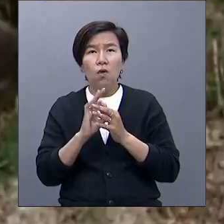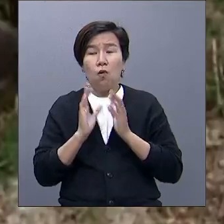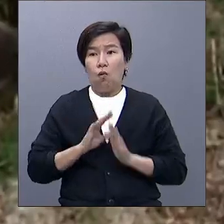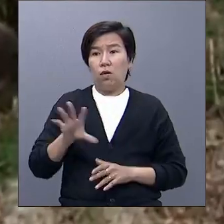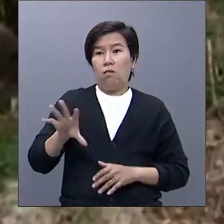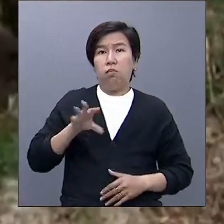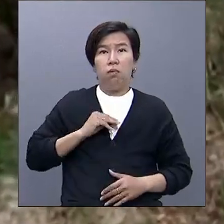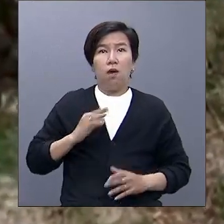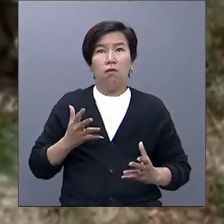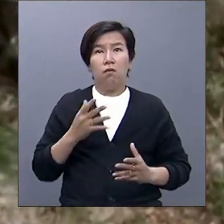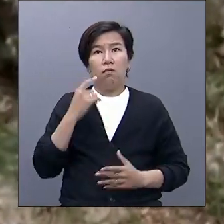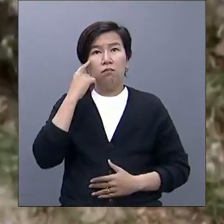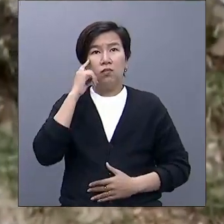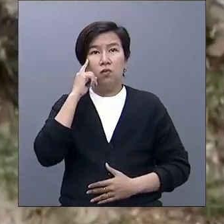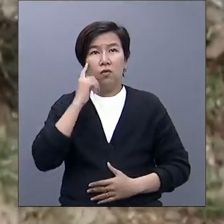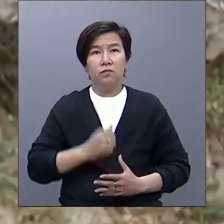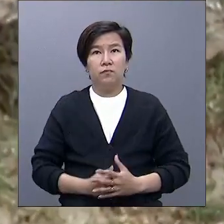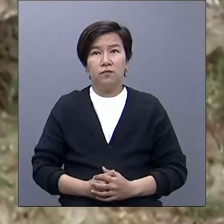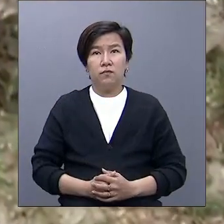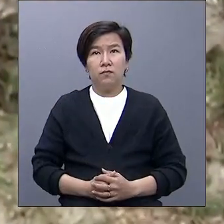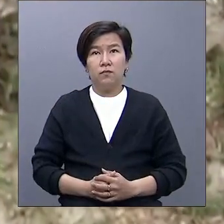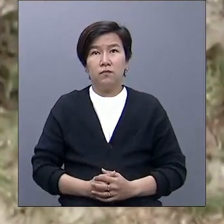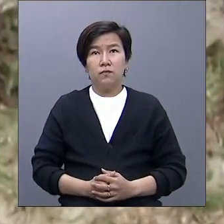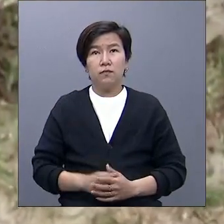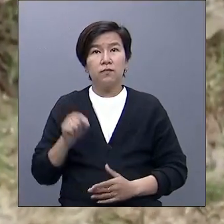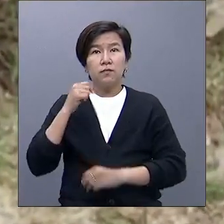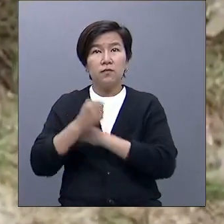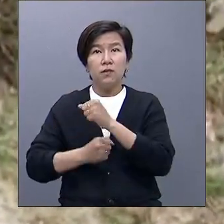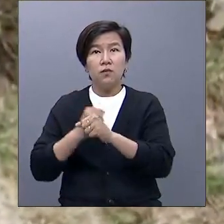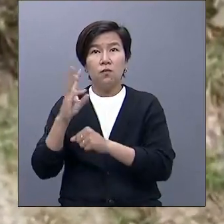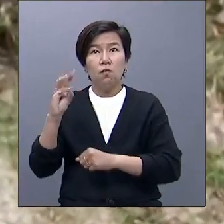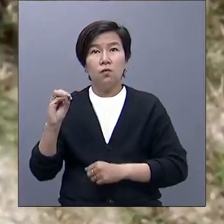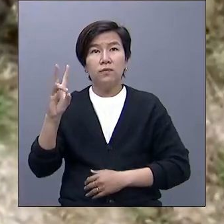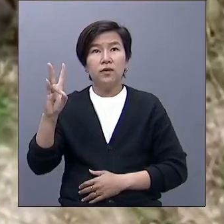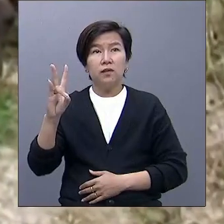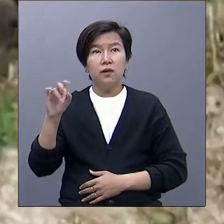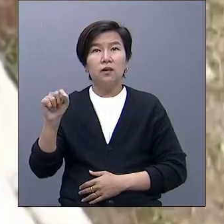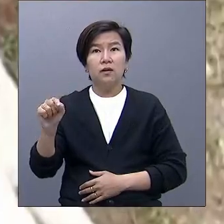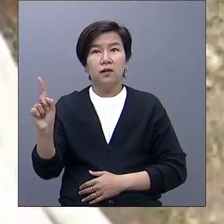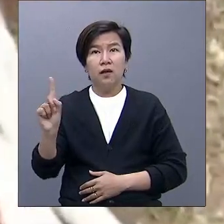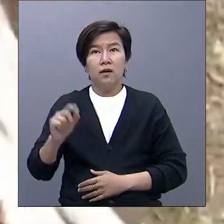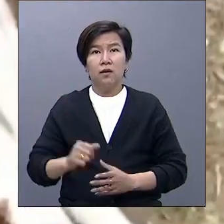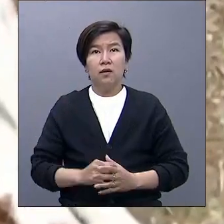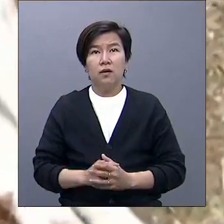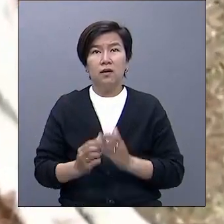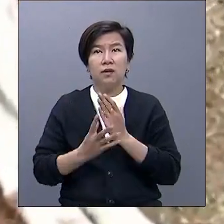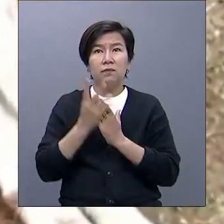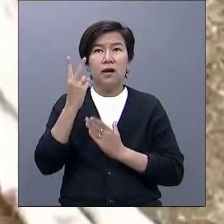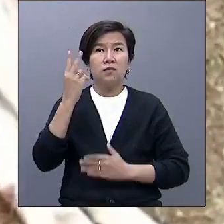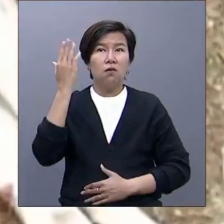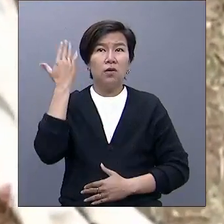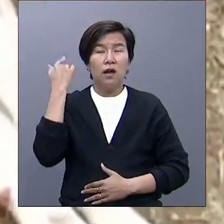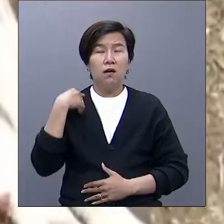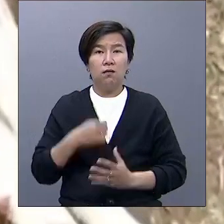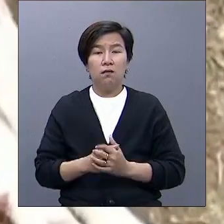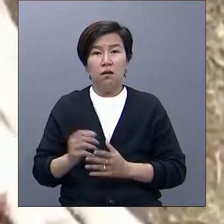ไหมด้านใทองสุขสู่หายุ 67 ป เปนชอบ้านอกคนนึค่าบอกวาเมื่สองสัดา์ที่แล้วสูนัก